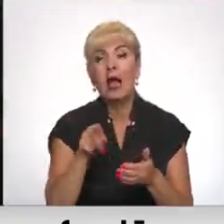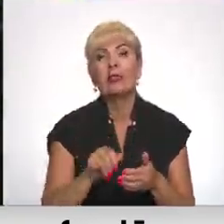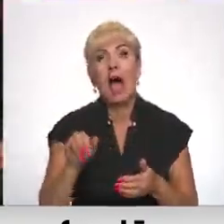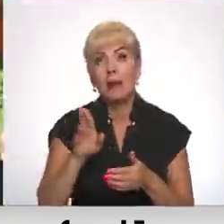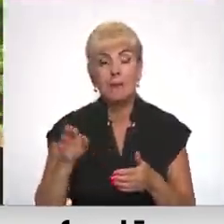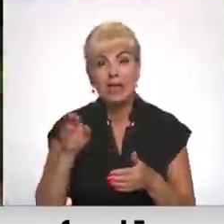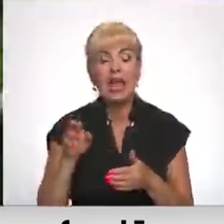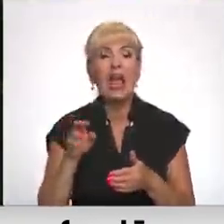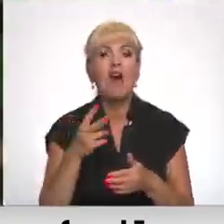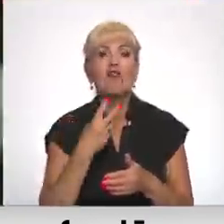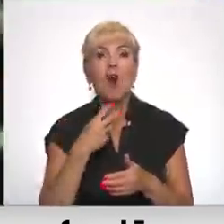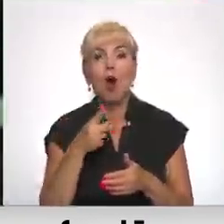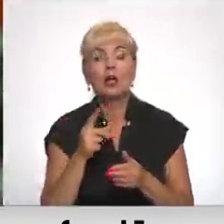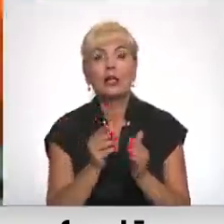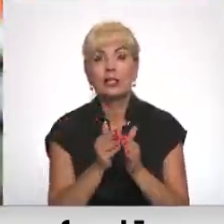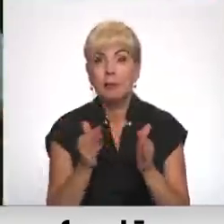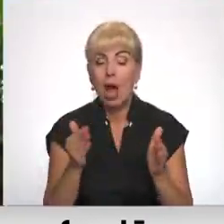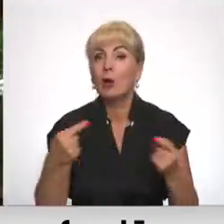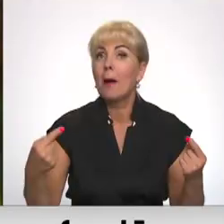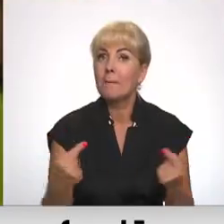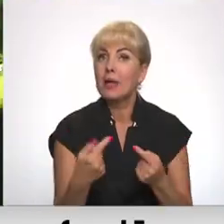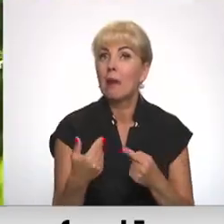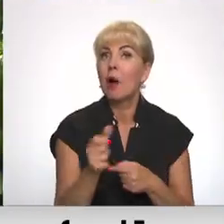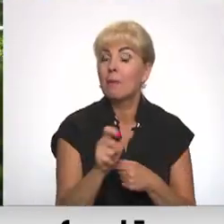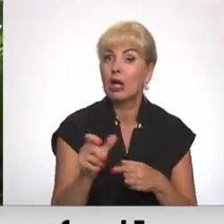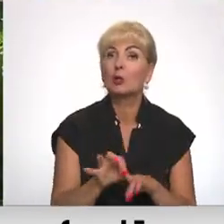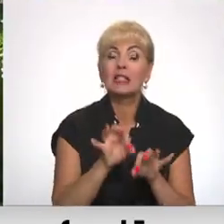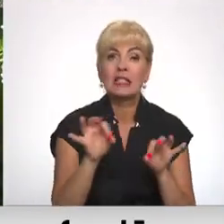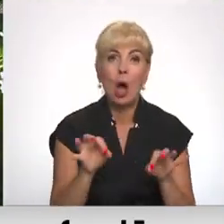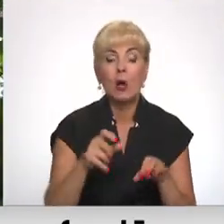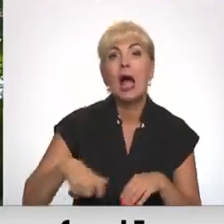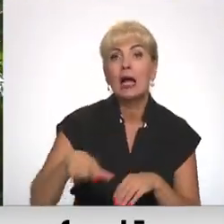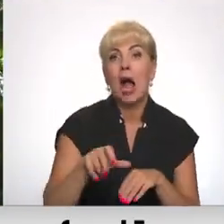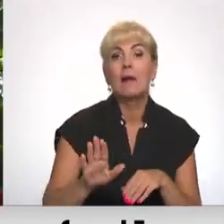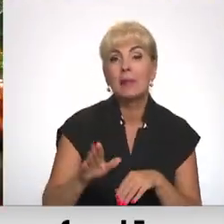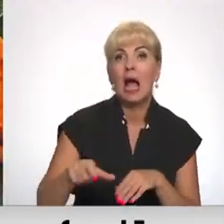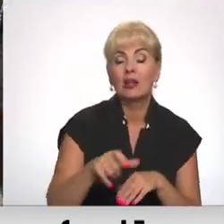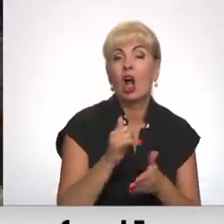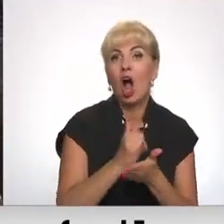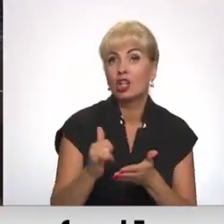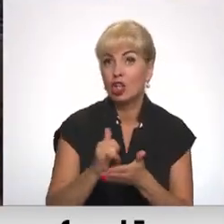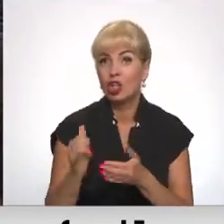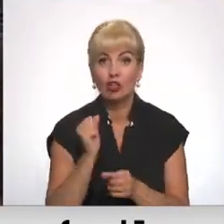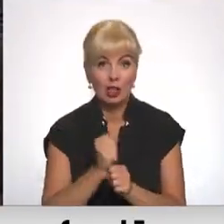ir paaugušās, tādēļ šis ir piemērots brīdis, lai sāktu Gaujas pieteku attīrīšanas darbus.